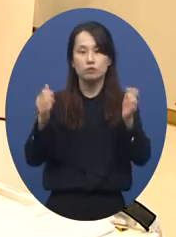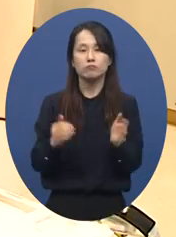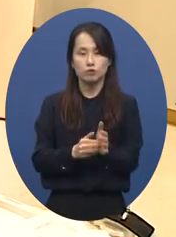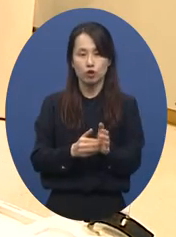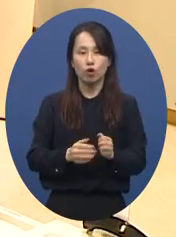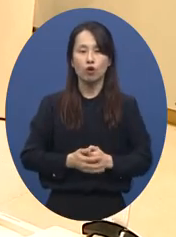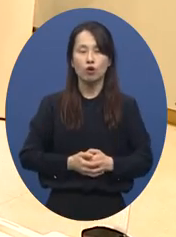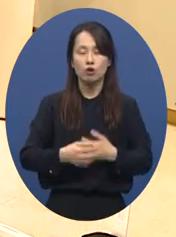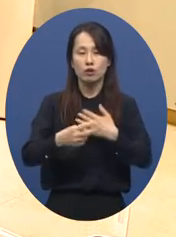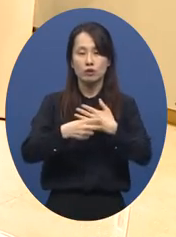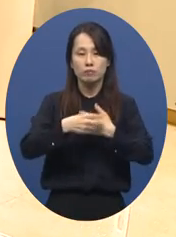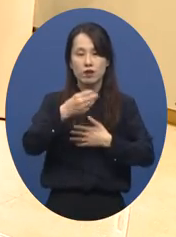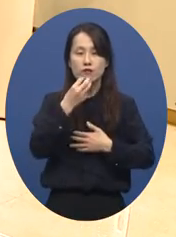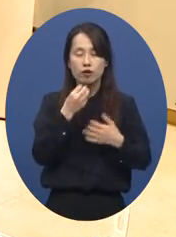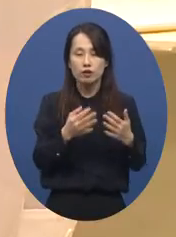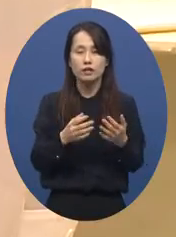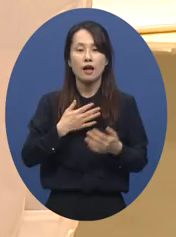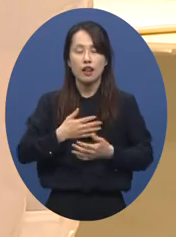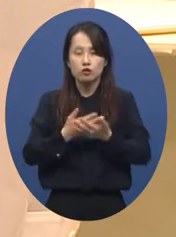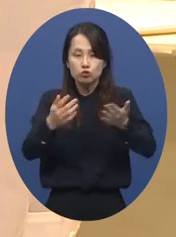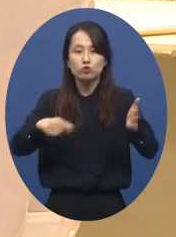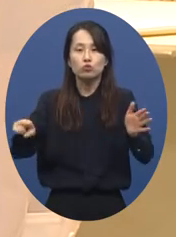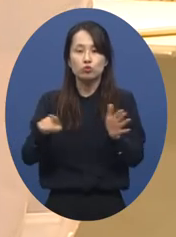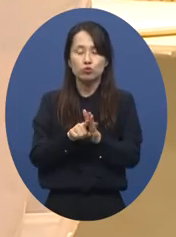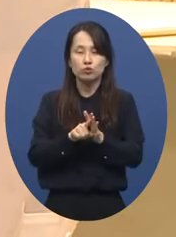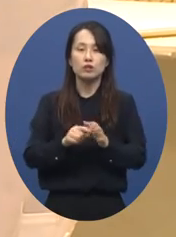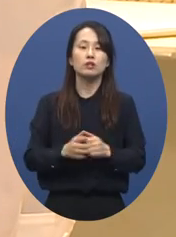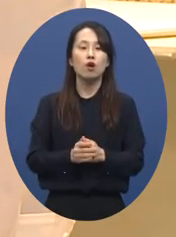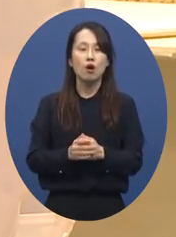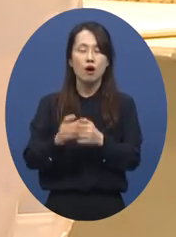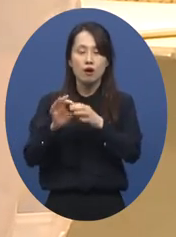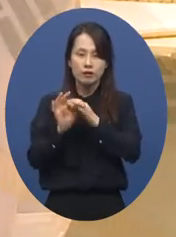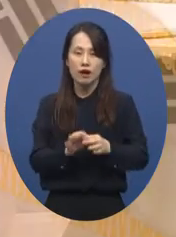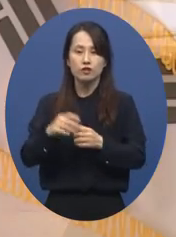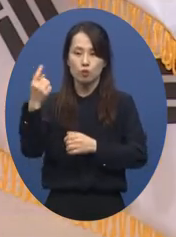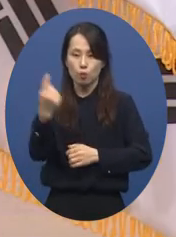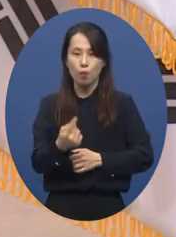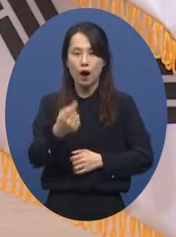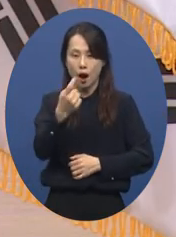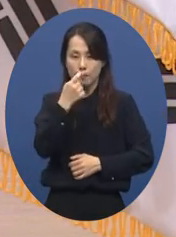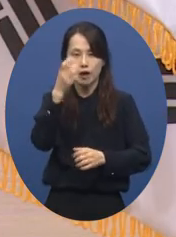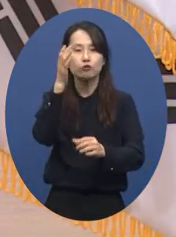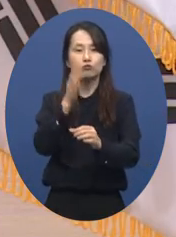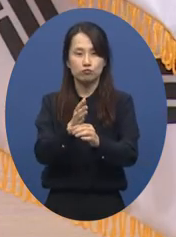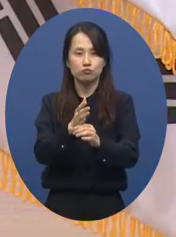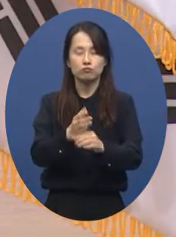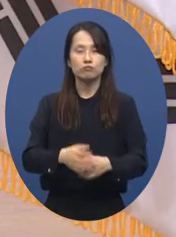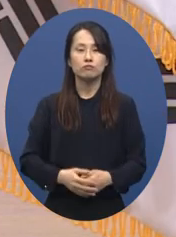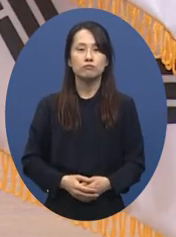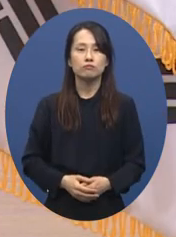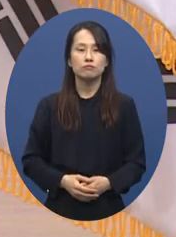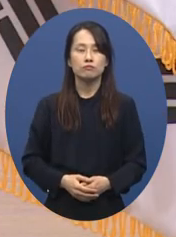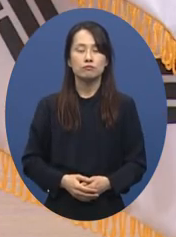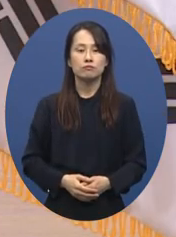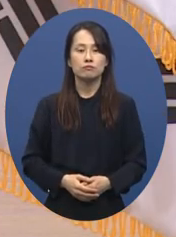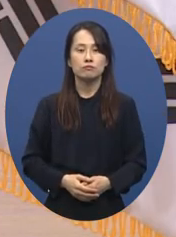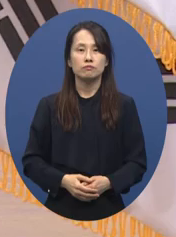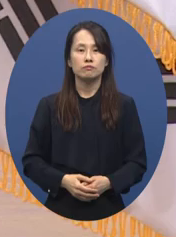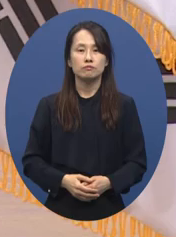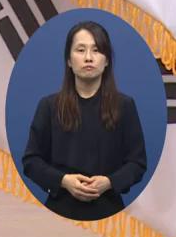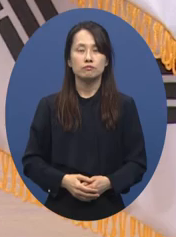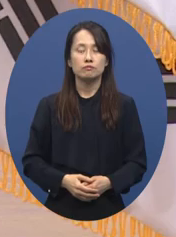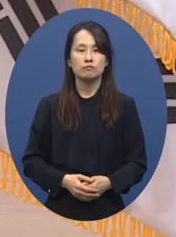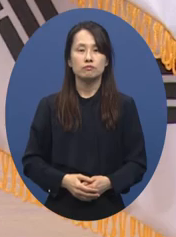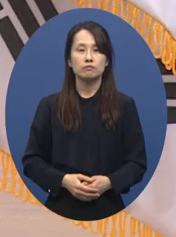메디컬 경기를 배우가 알리기 위한 해외 교육 연수 가 활발히 이루어지고 있습니다 평 기술 db 최창수 입니다